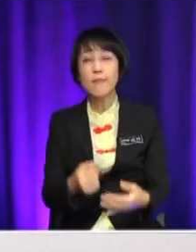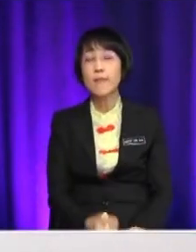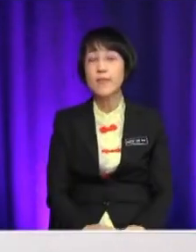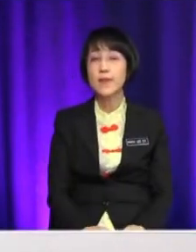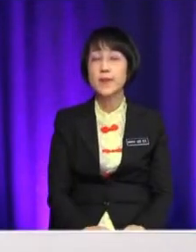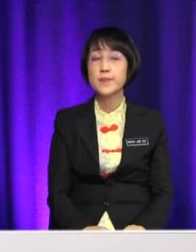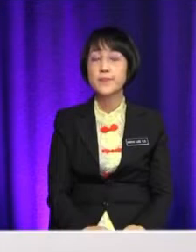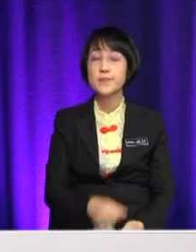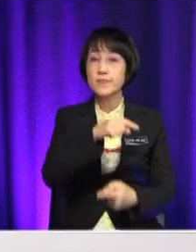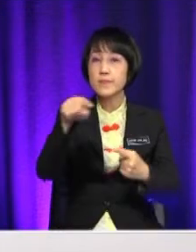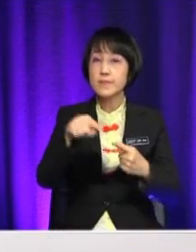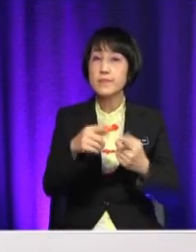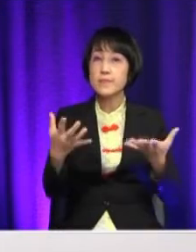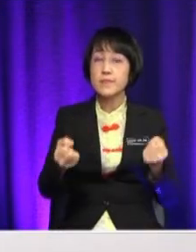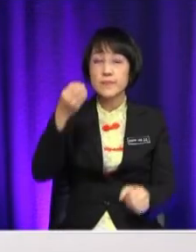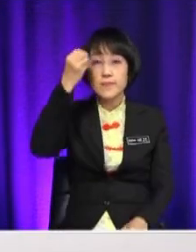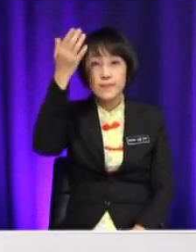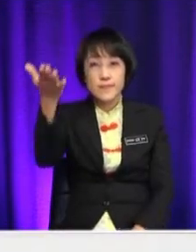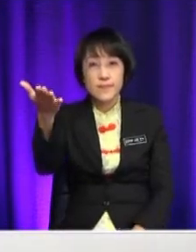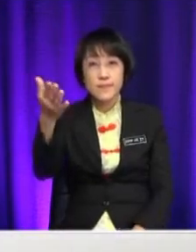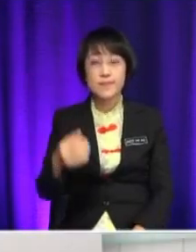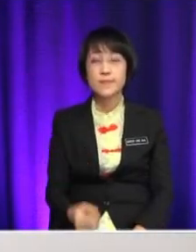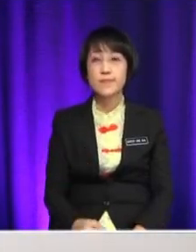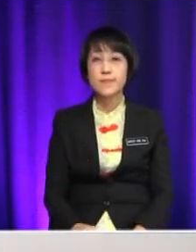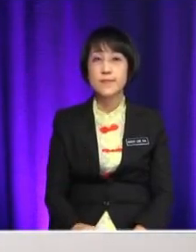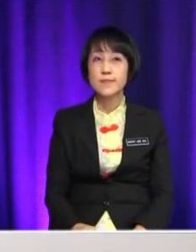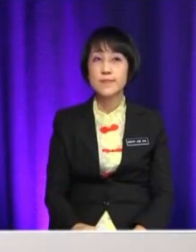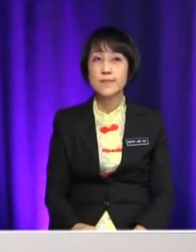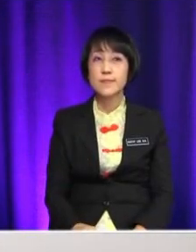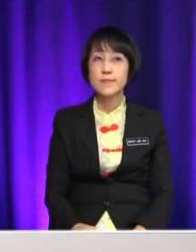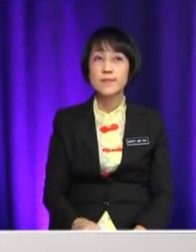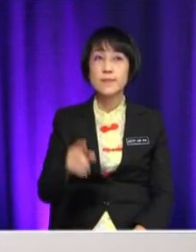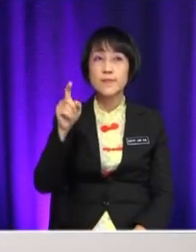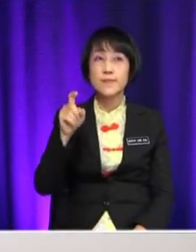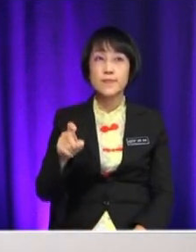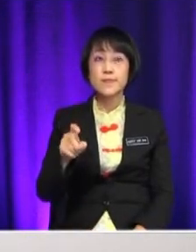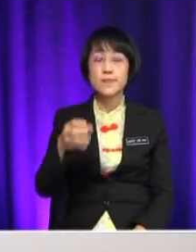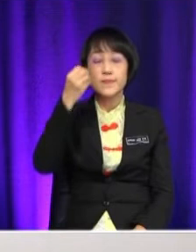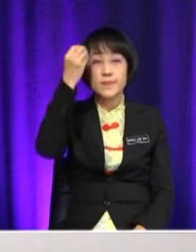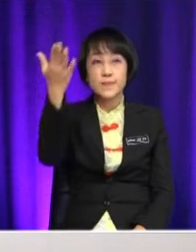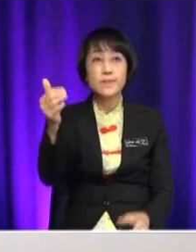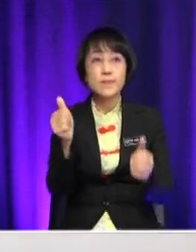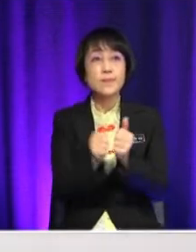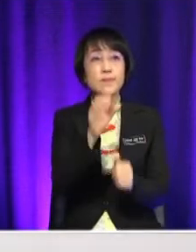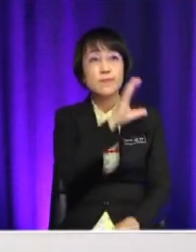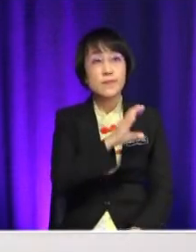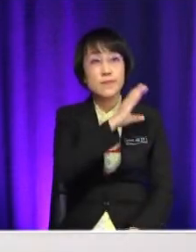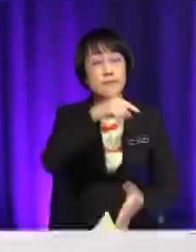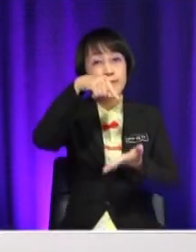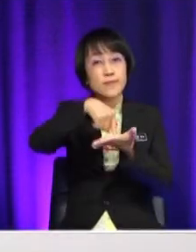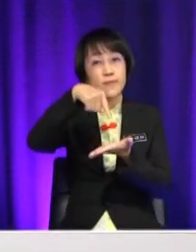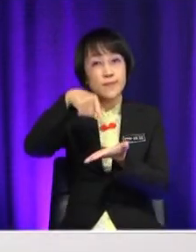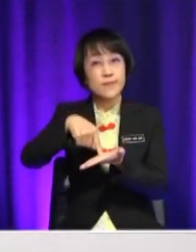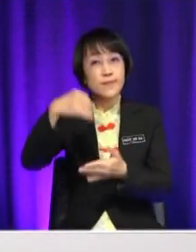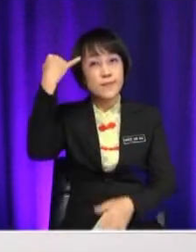menyampaikan maklumat kepada orang lain, kita kena sampaikan dengan ciri-ciri ini sebenarnya. Kan? Idea